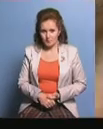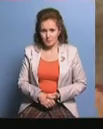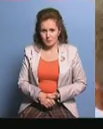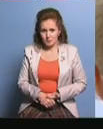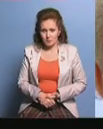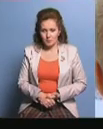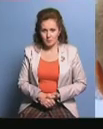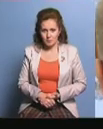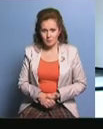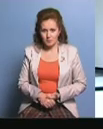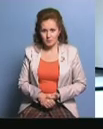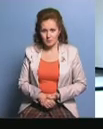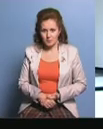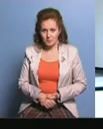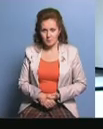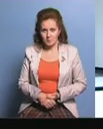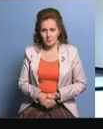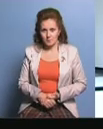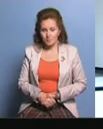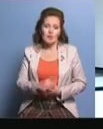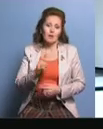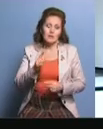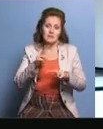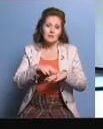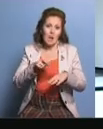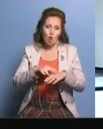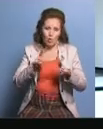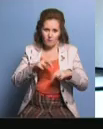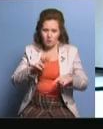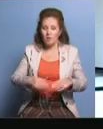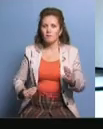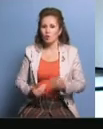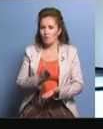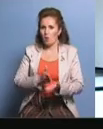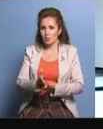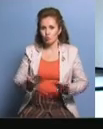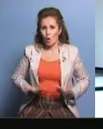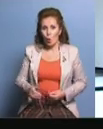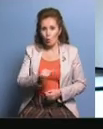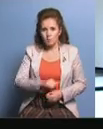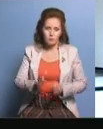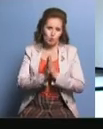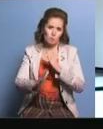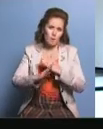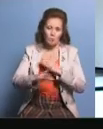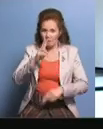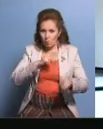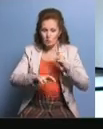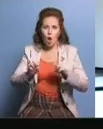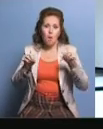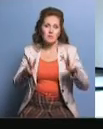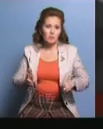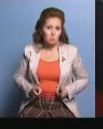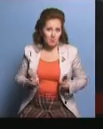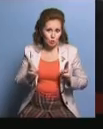телеканал «Моя Удмуртия». Следователи вновь обратились к жителям Удмуртии с просьбой помочь в розыске опасного преступника.